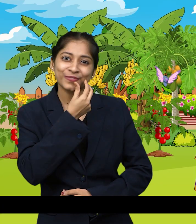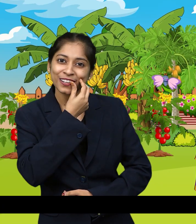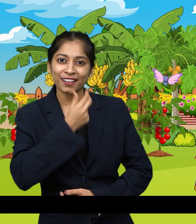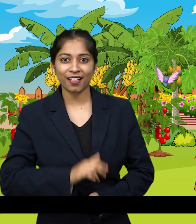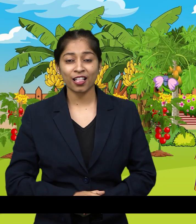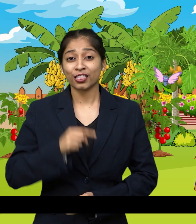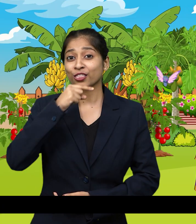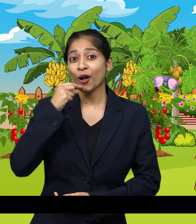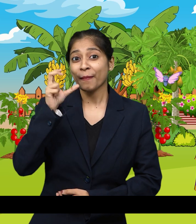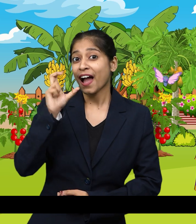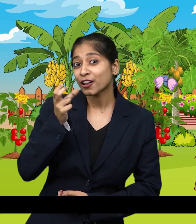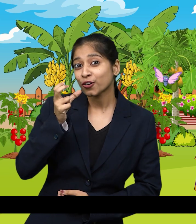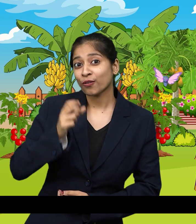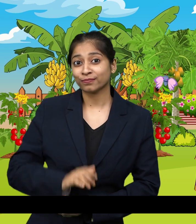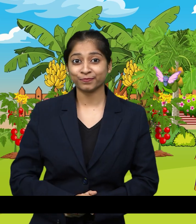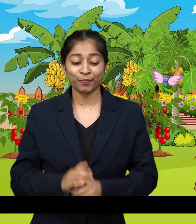टमाटर, आलू,